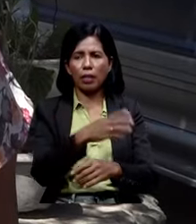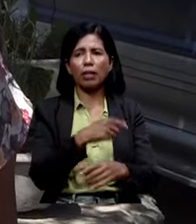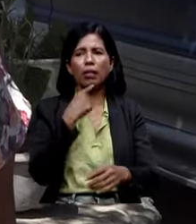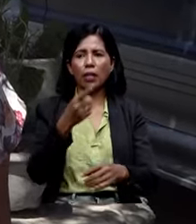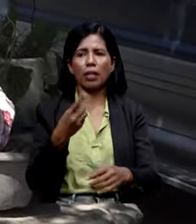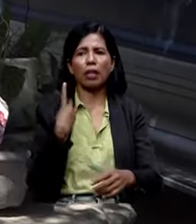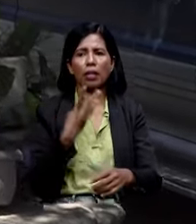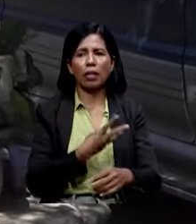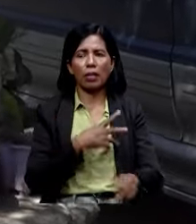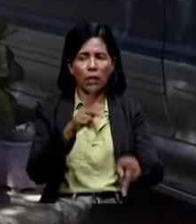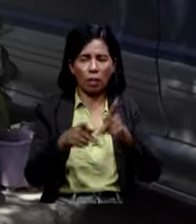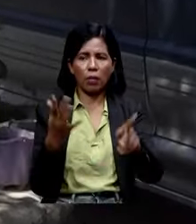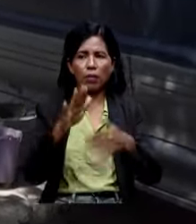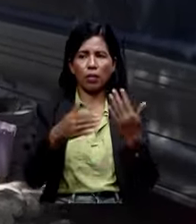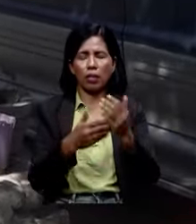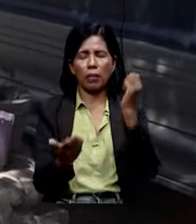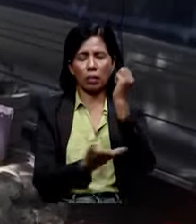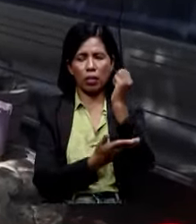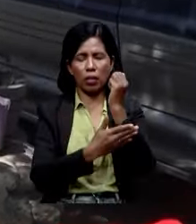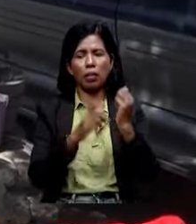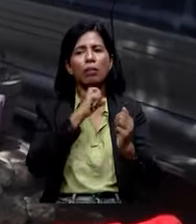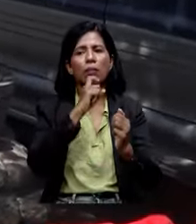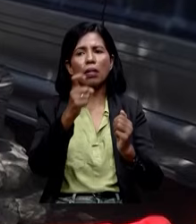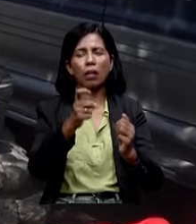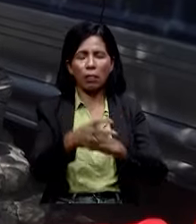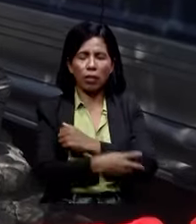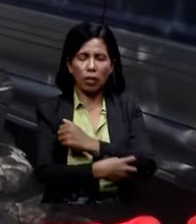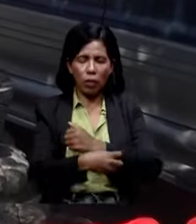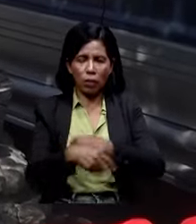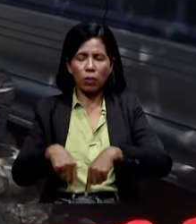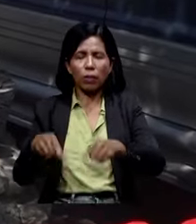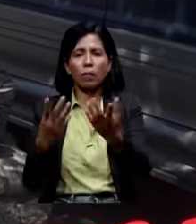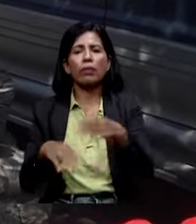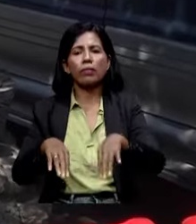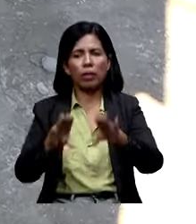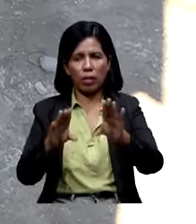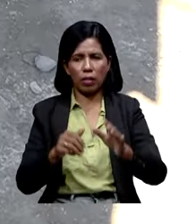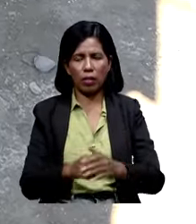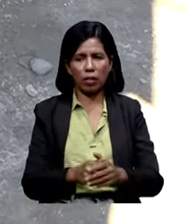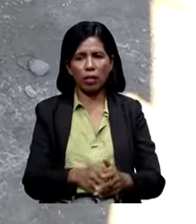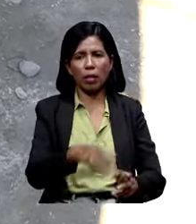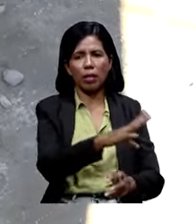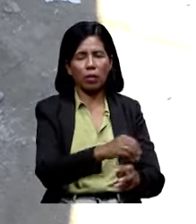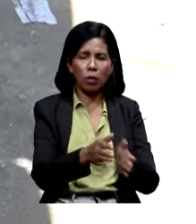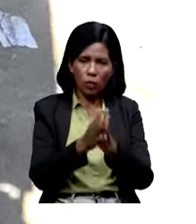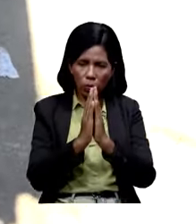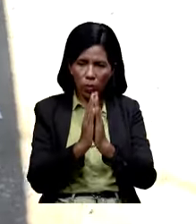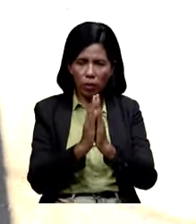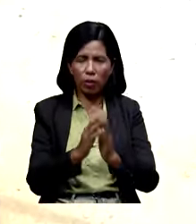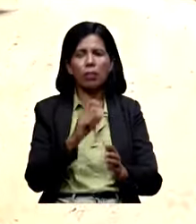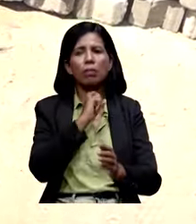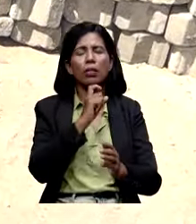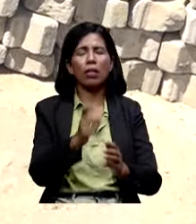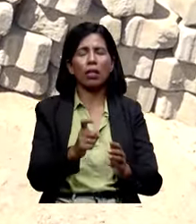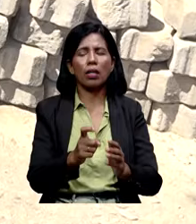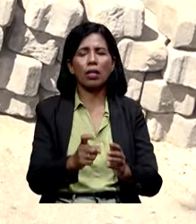hang ami hanya pau sirah ami tesi bisiri ini ami nak ami lori bat tetu dia. Masalah iya itu bot sirah mai husulai dia bisiri ini ni rohani